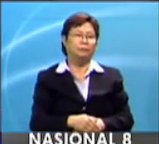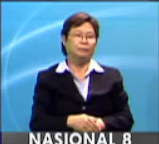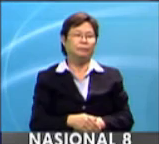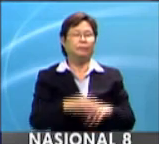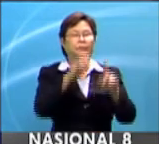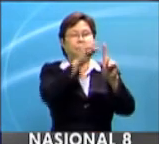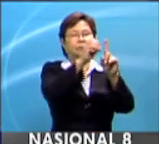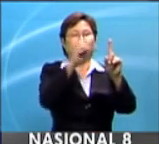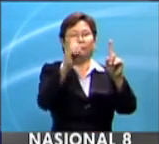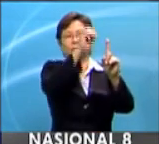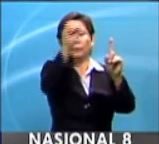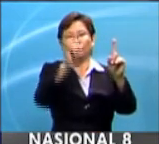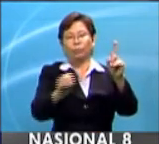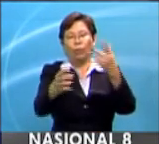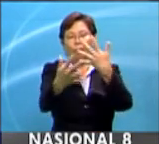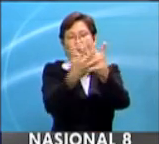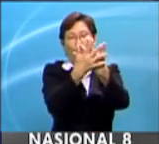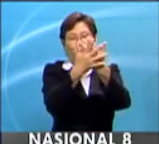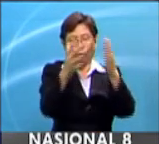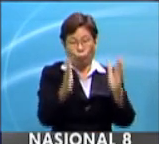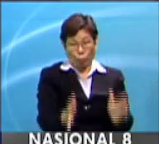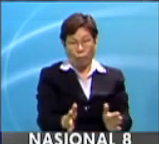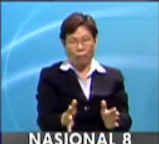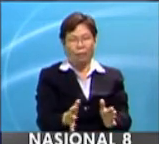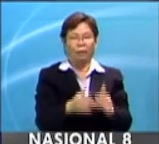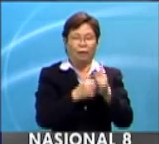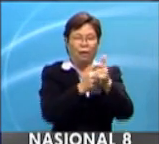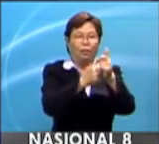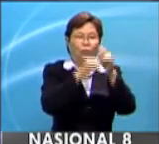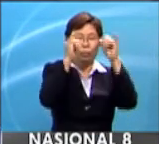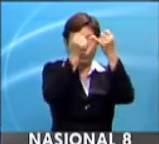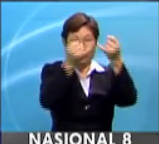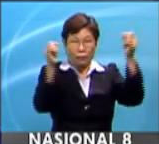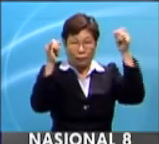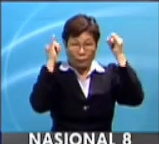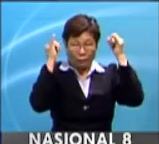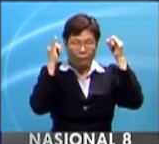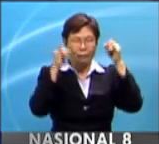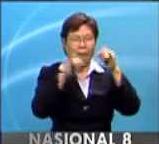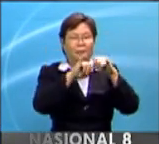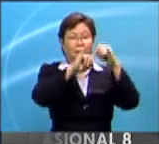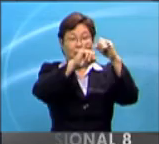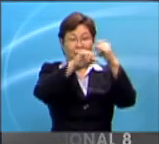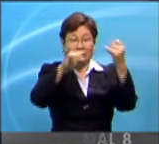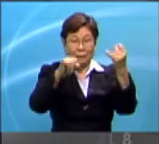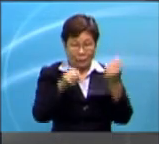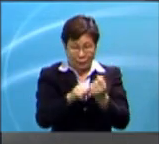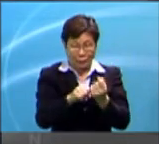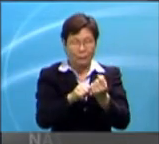terus bantuan yang mengikuti ijazah khusus ijazah